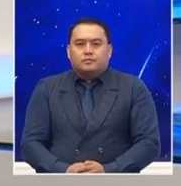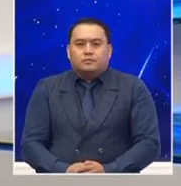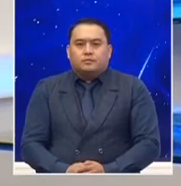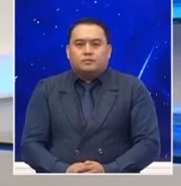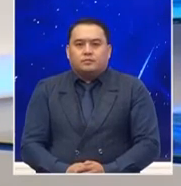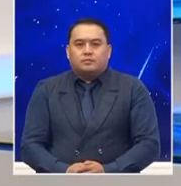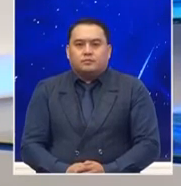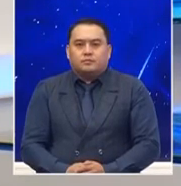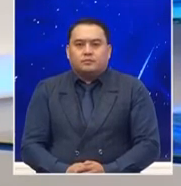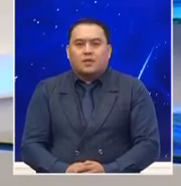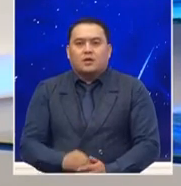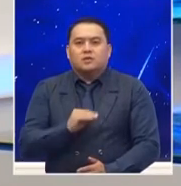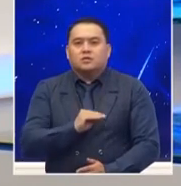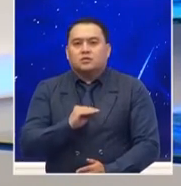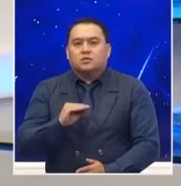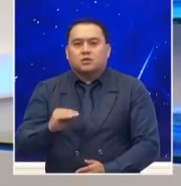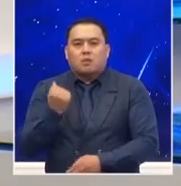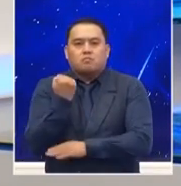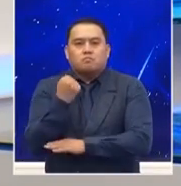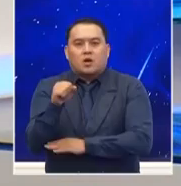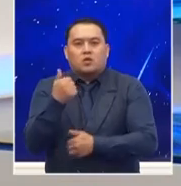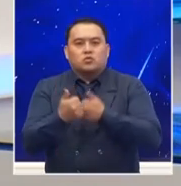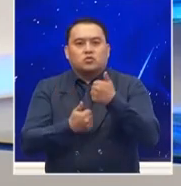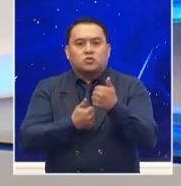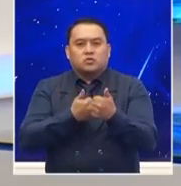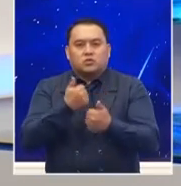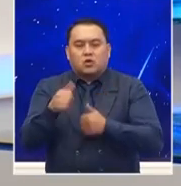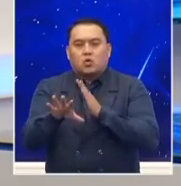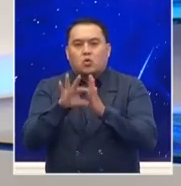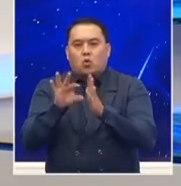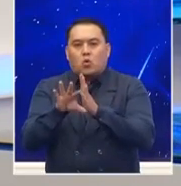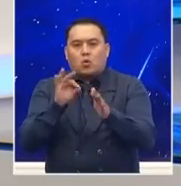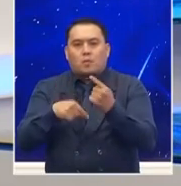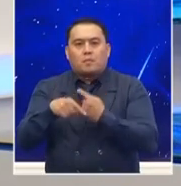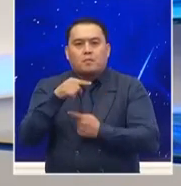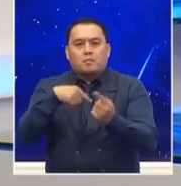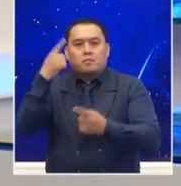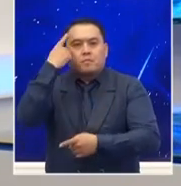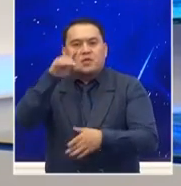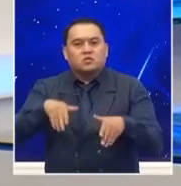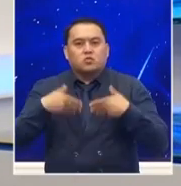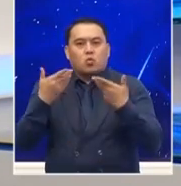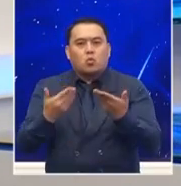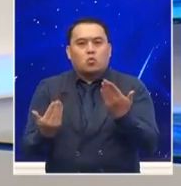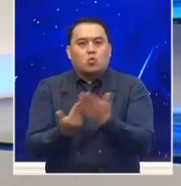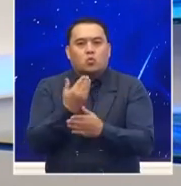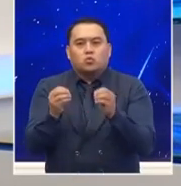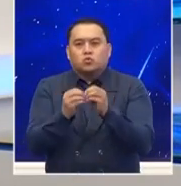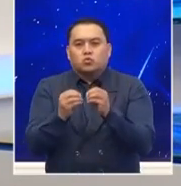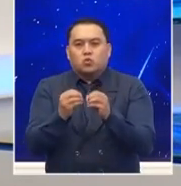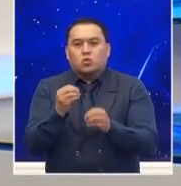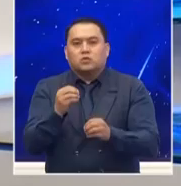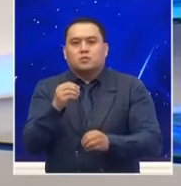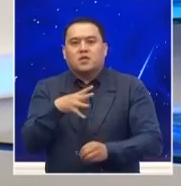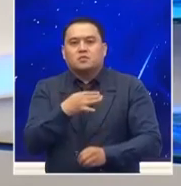Жер жәннаты Жетісу байқауының жеңімпаздары анықталды. Облыстағы ең үздік бизнес идея ұсынған 10 жас кәсіпкер 5 миллион